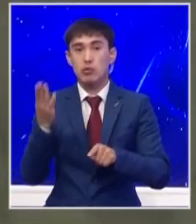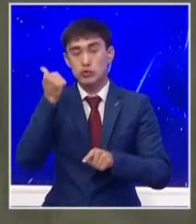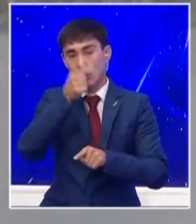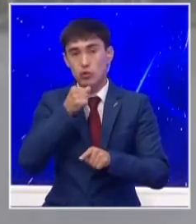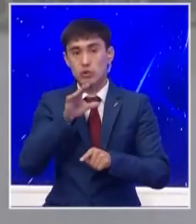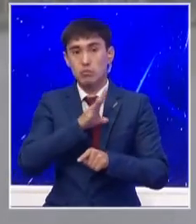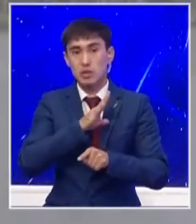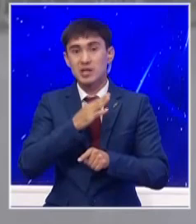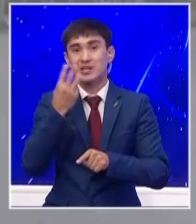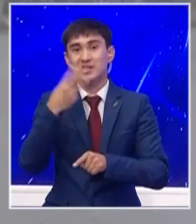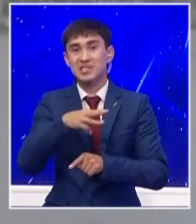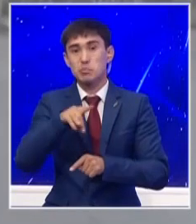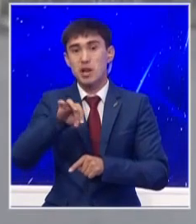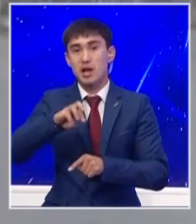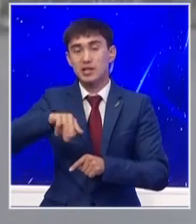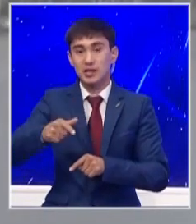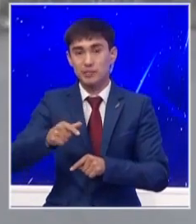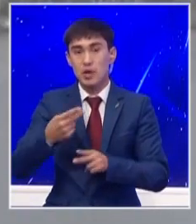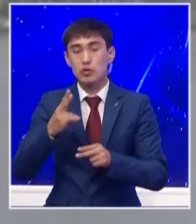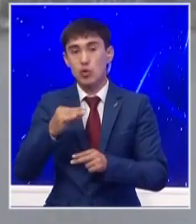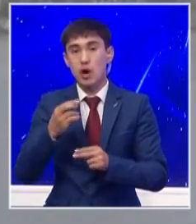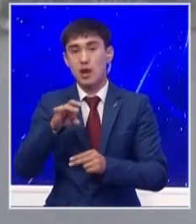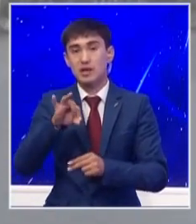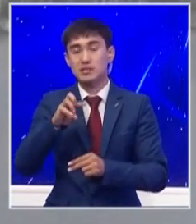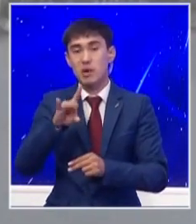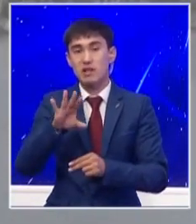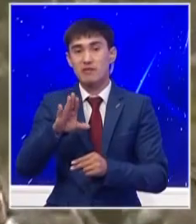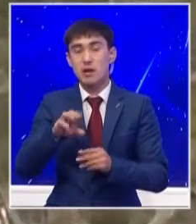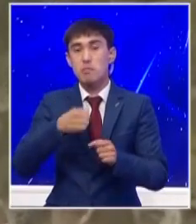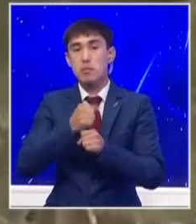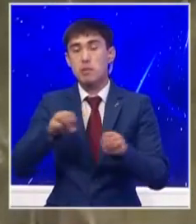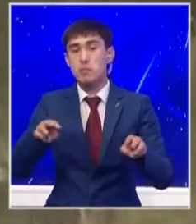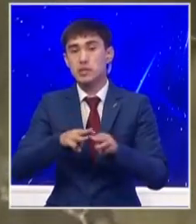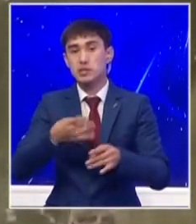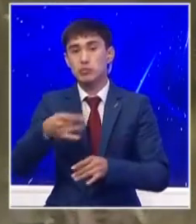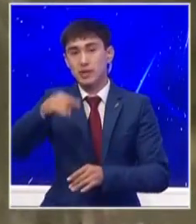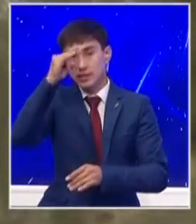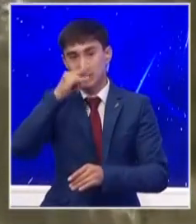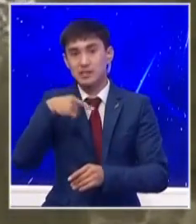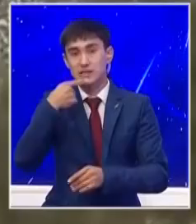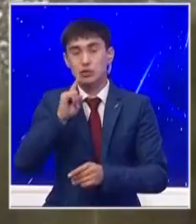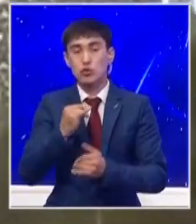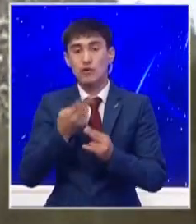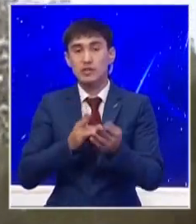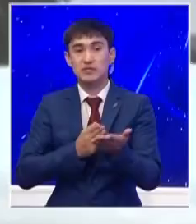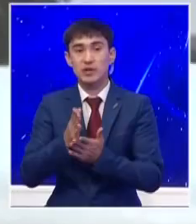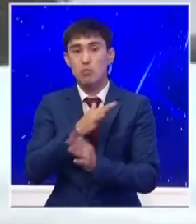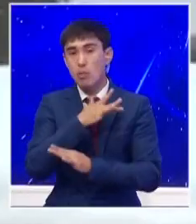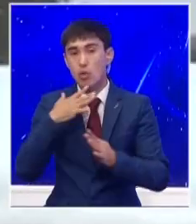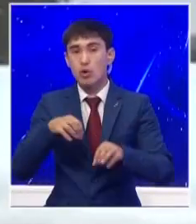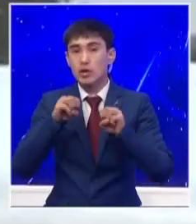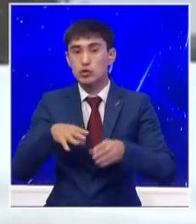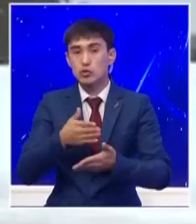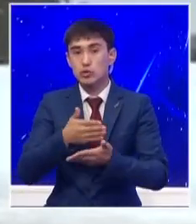года составил всего 30 миллиардов тенге. Однако Алихан Смаилов, премьер-министр Республики Казахстан, заявил, что в данной сфере еще много